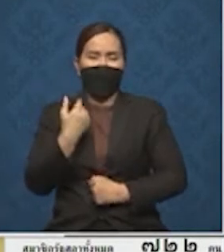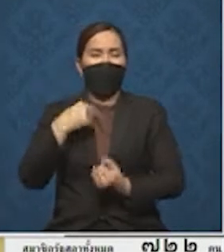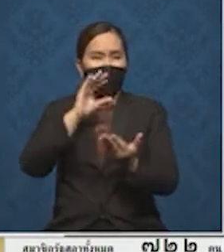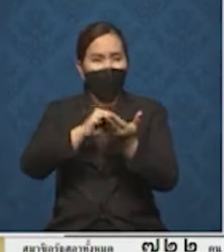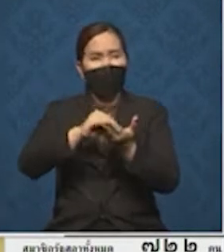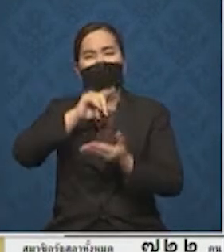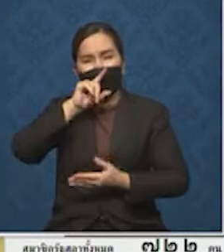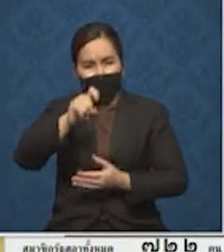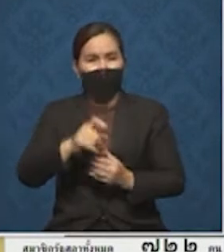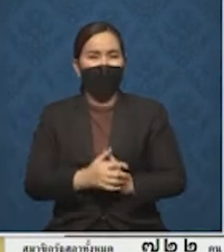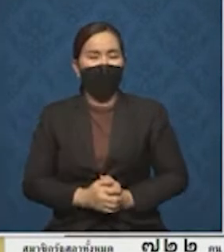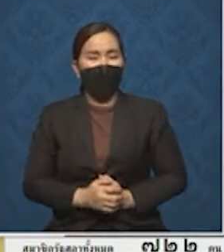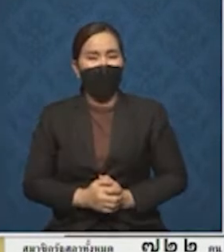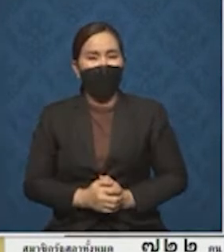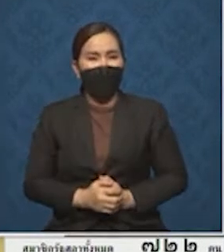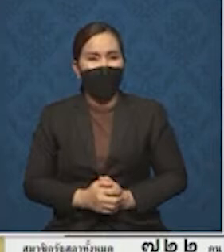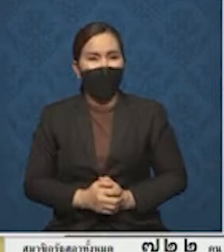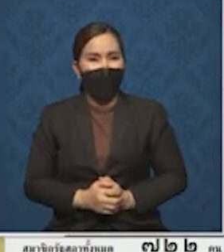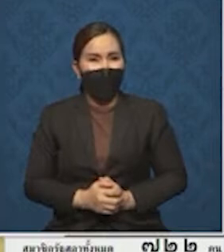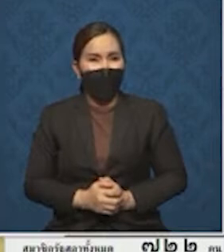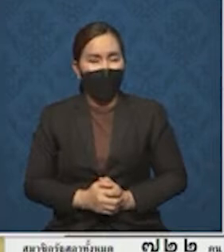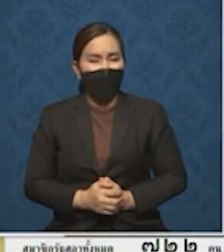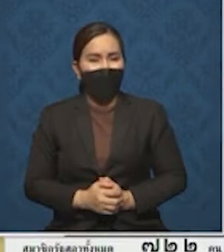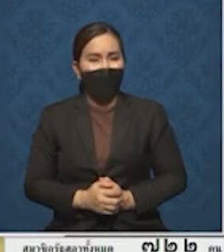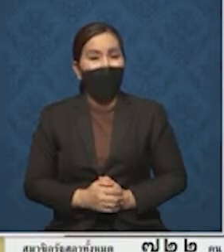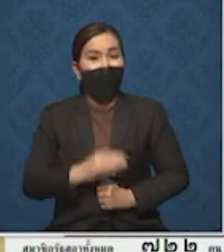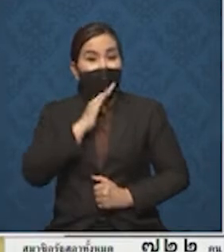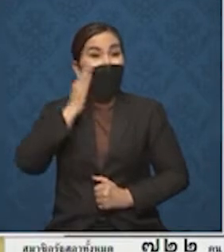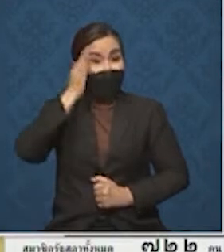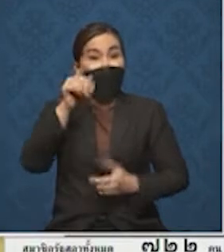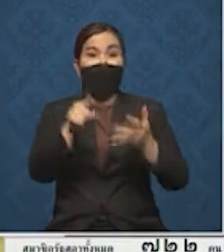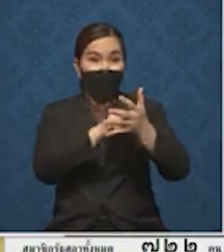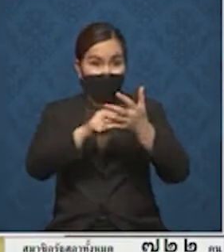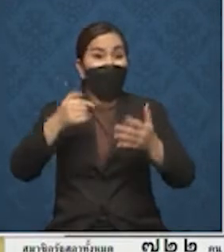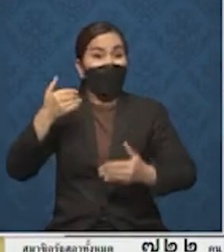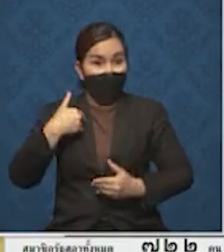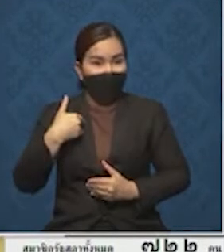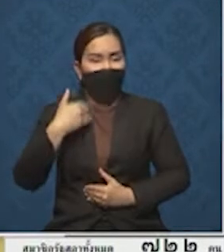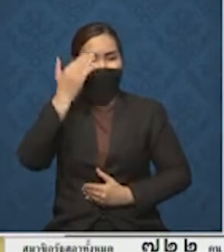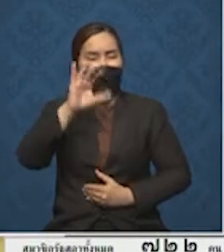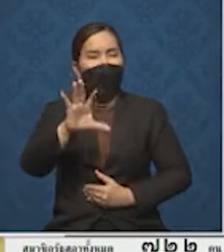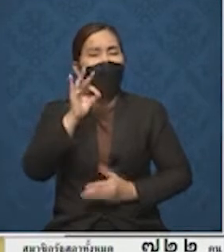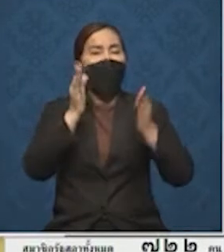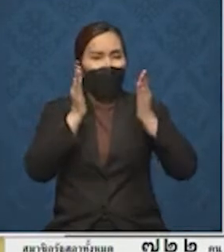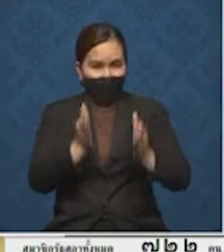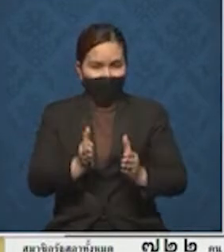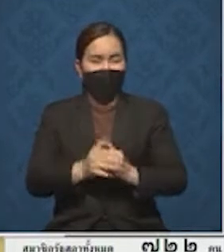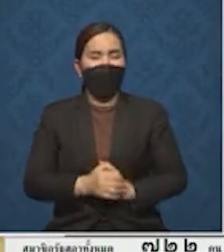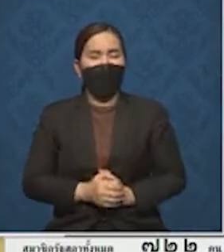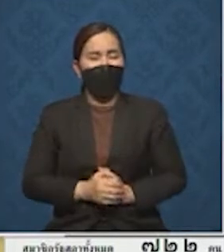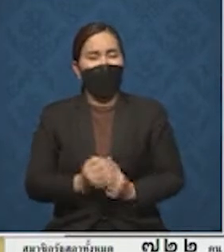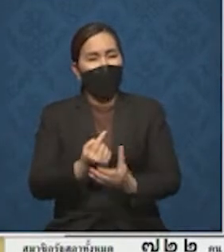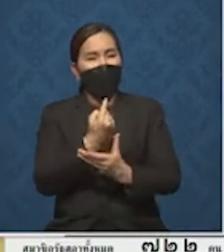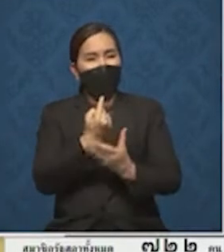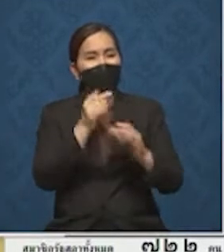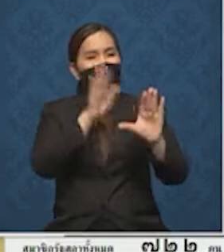แล้ว เราก็ไป เขียนว่าถ้าจะี การ เลือก ตั้งคัเลือกบุคคลเราต้องให้สมาชิมีส